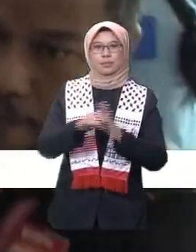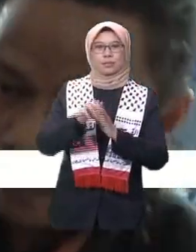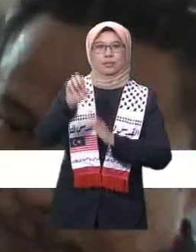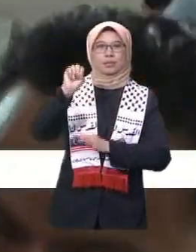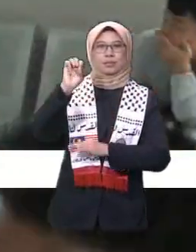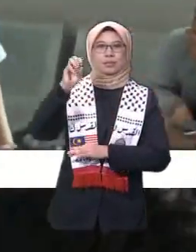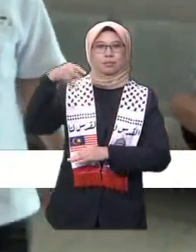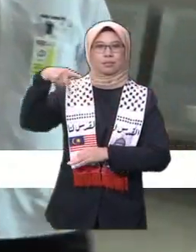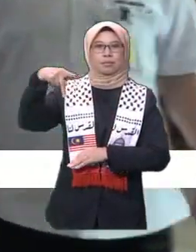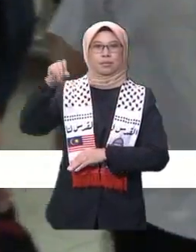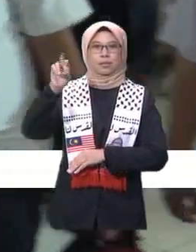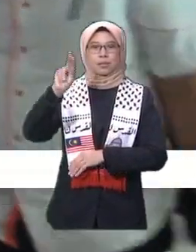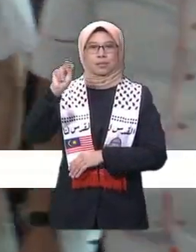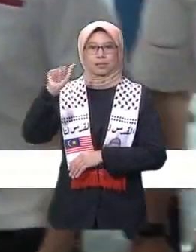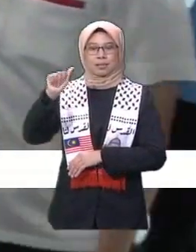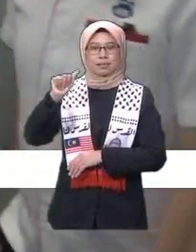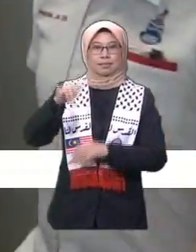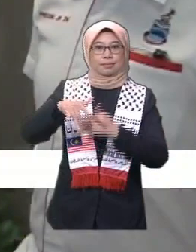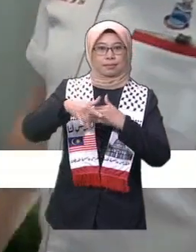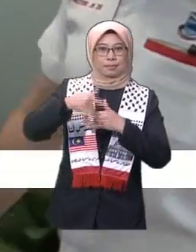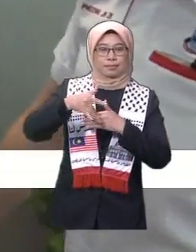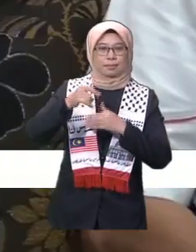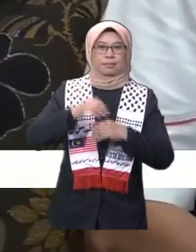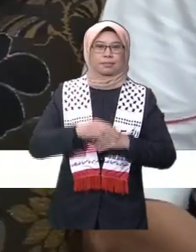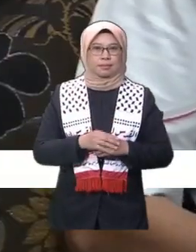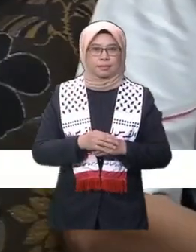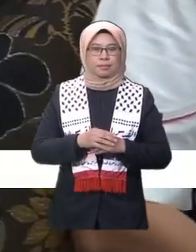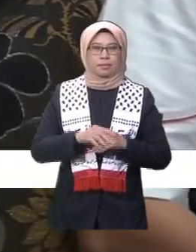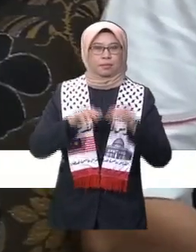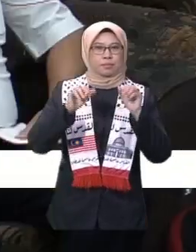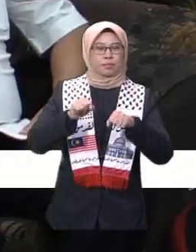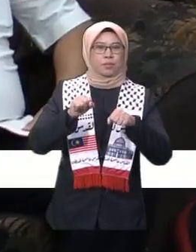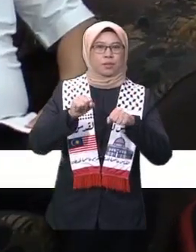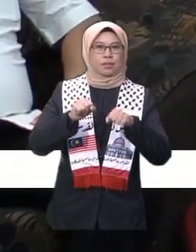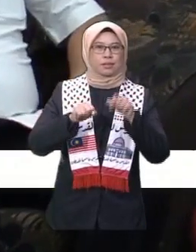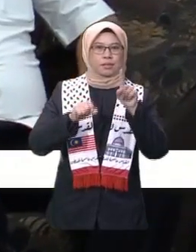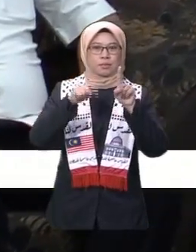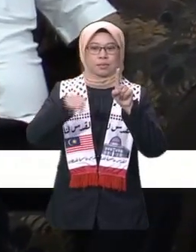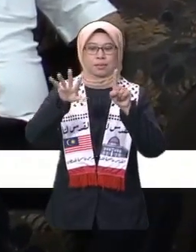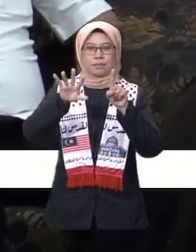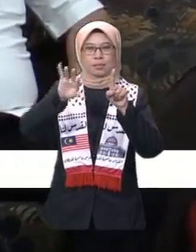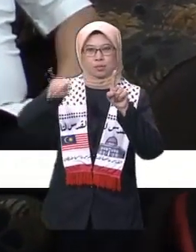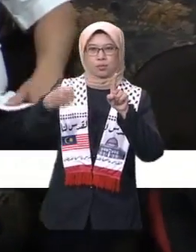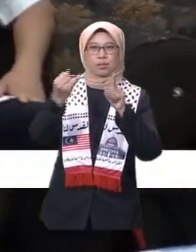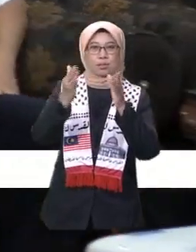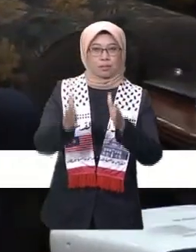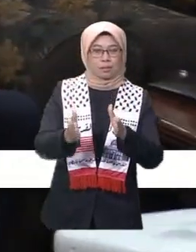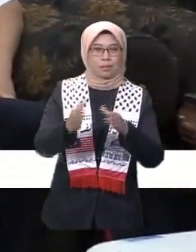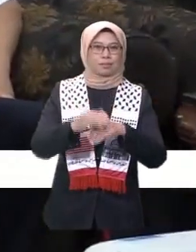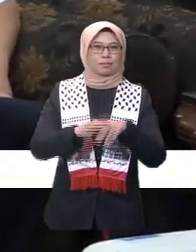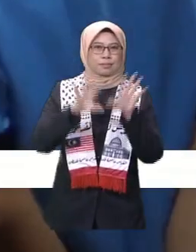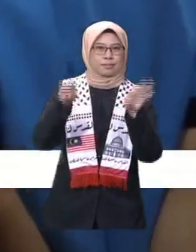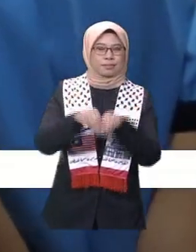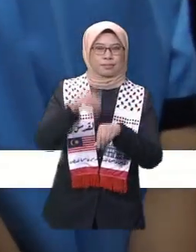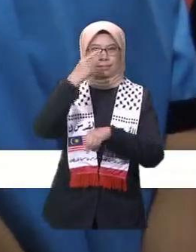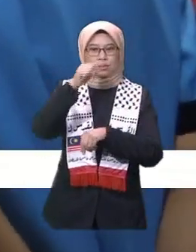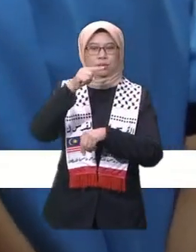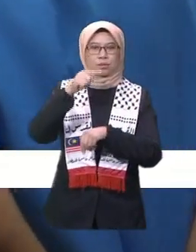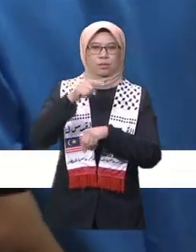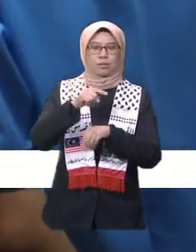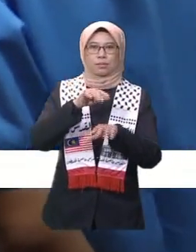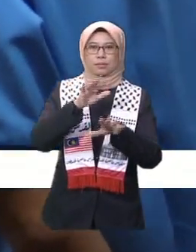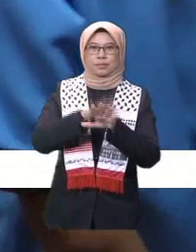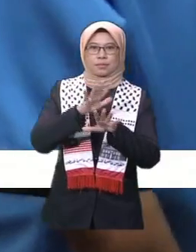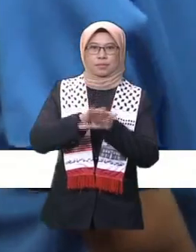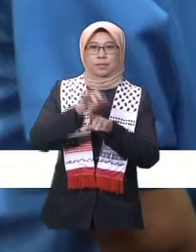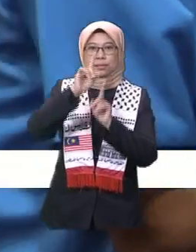Semporna. Lapangan terbang ini pada asalnya berkapasiti menampung 1.5 juta penumpang setahun dengan purata untuk peak hour 1